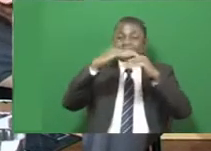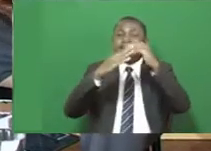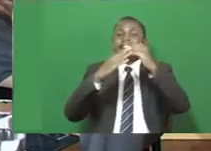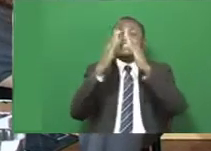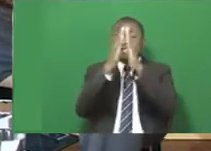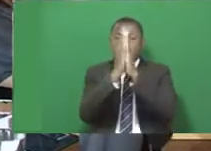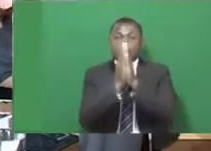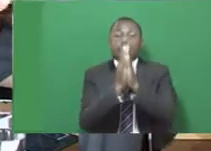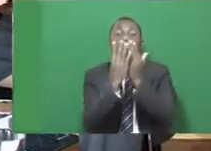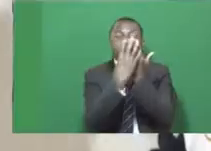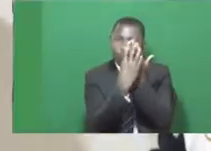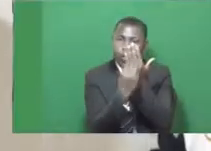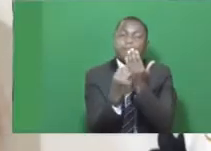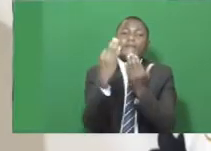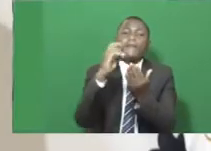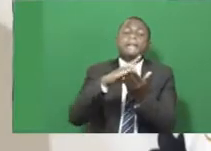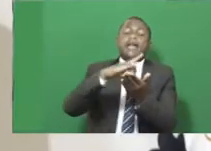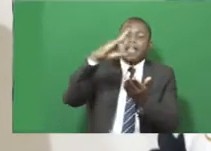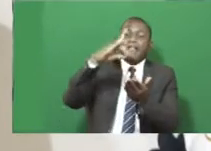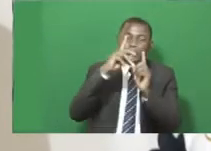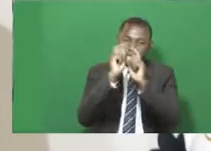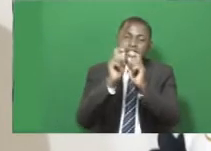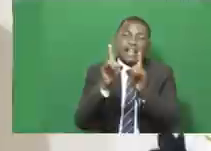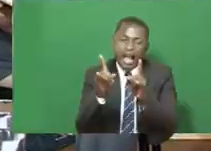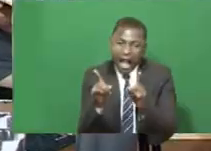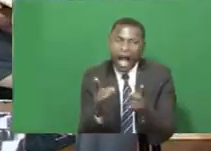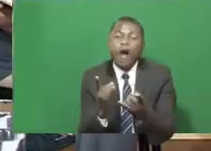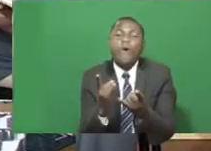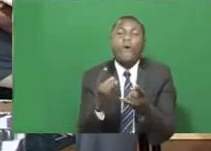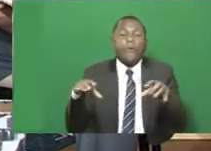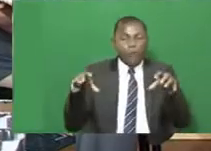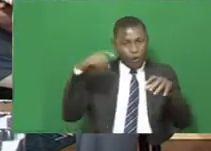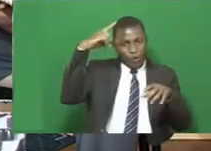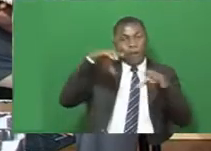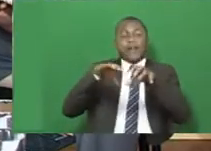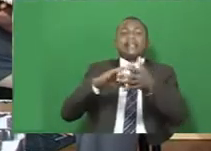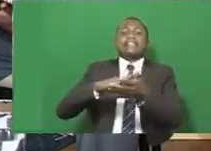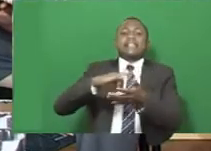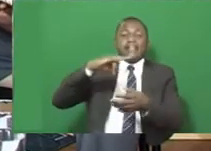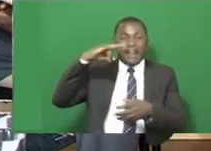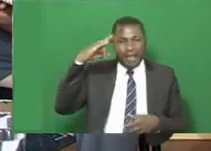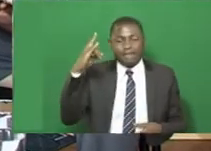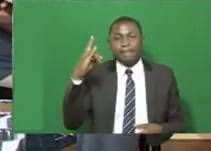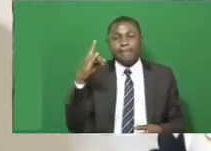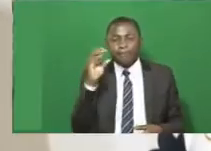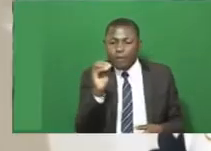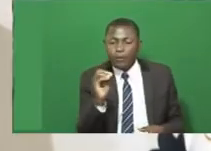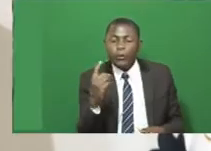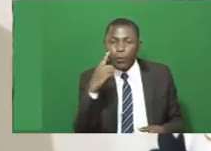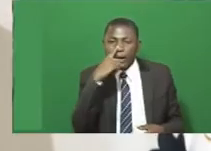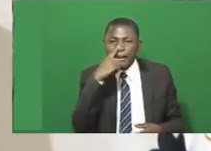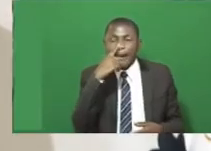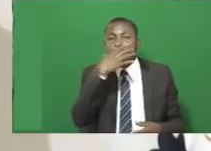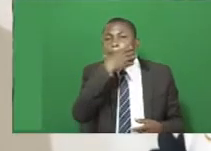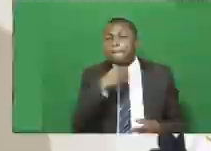pasi. Ndiuye ndizokudzidzisa zvatinoita tiri kudenga. Nenyaya yekutira nechitema. But pakava